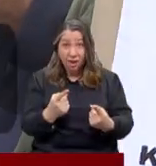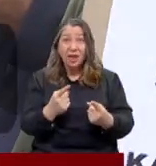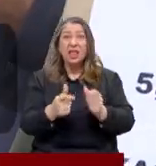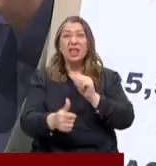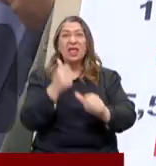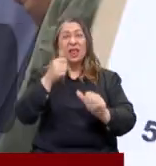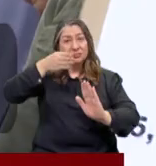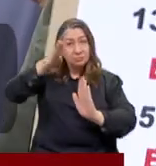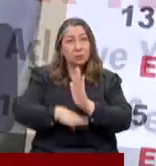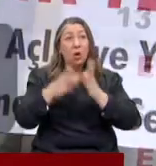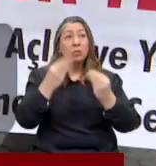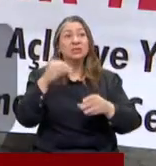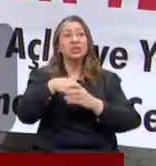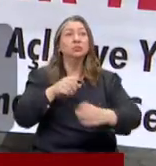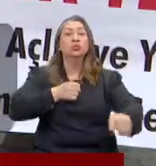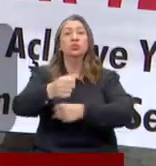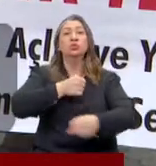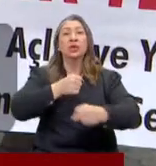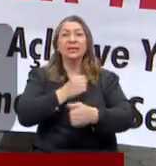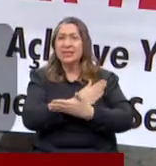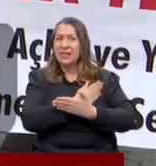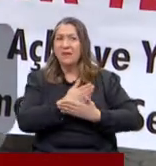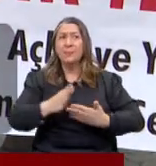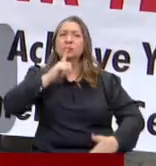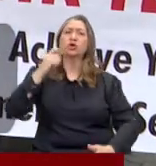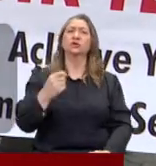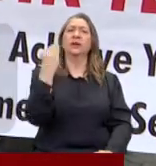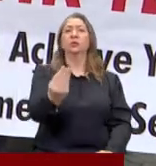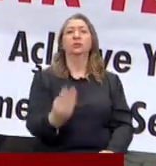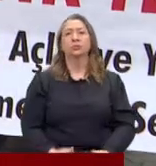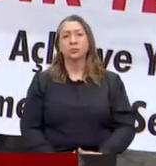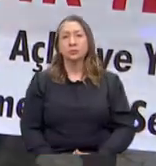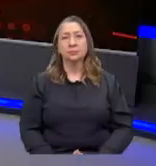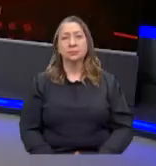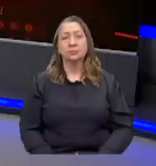geri alınması için mücadele edeceğimize söz veriyoruz.